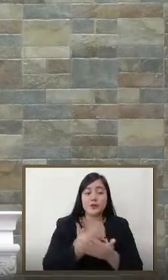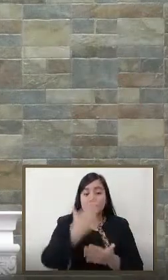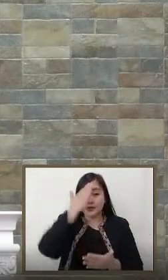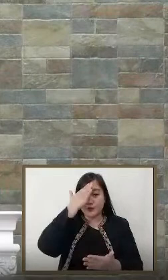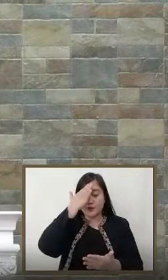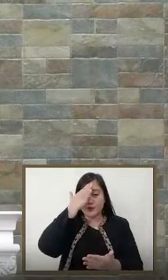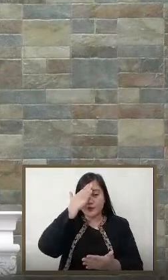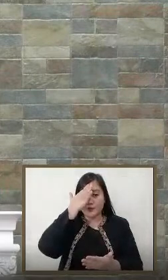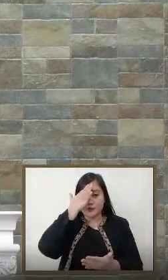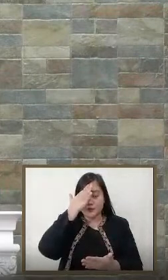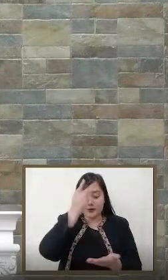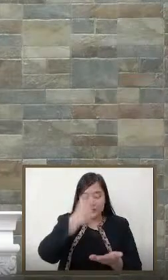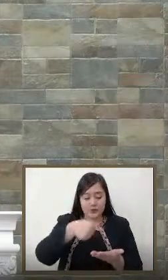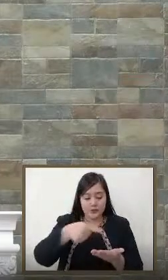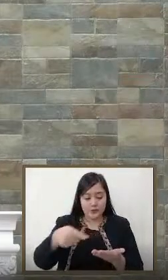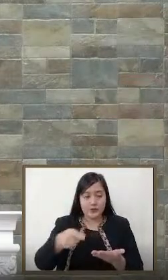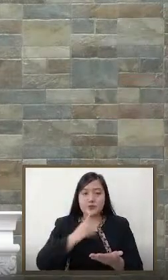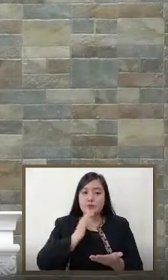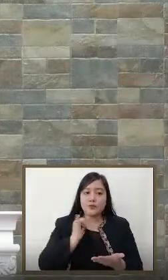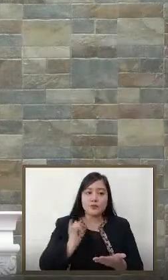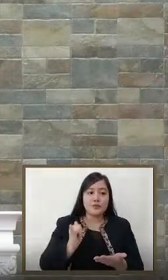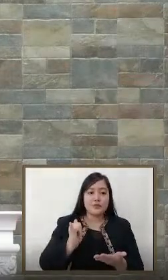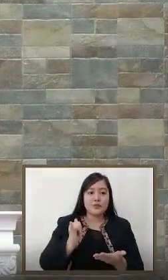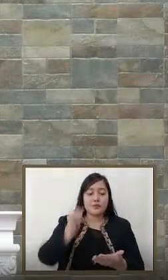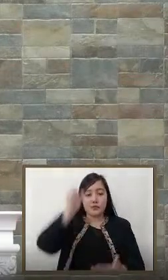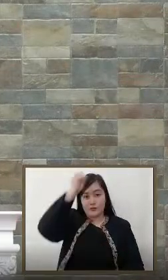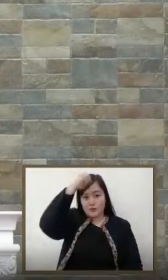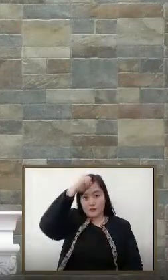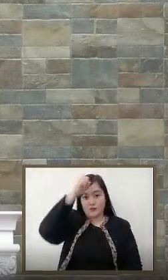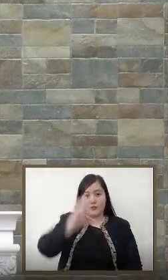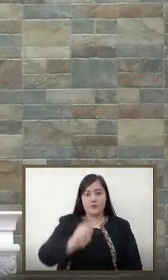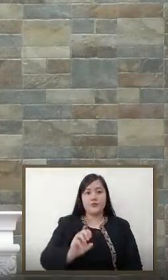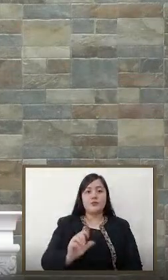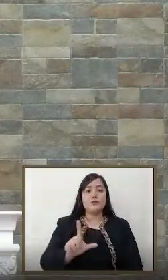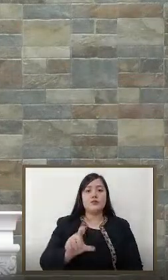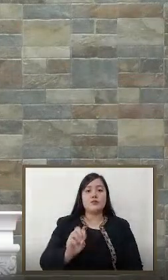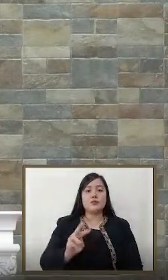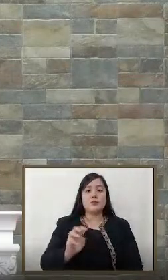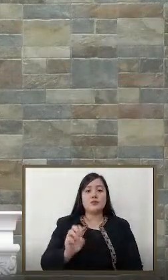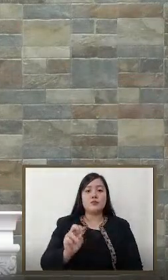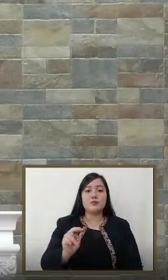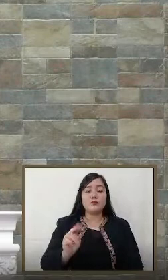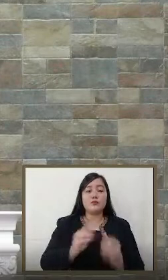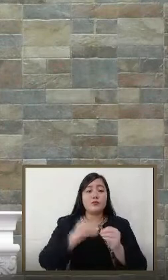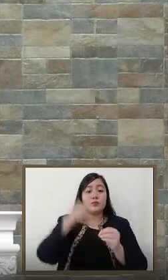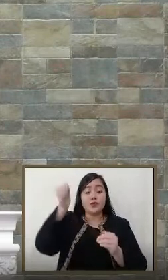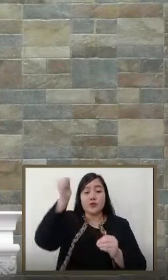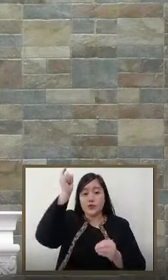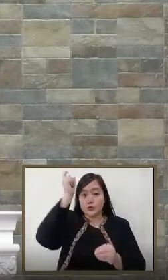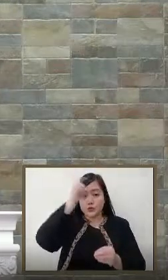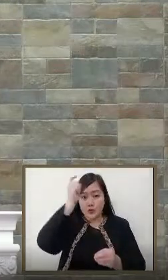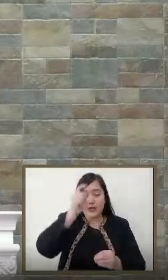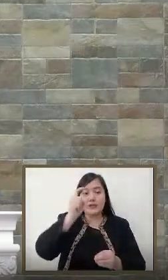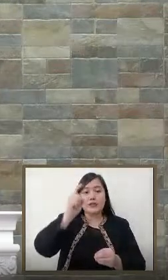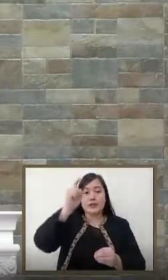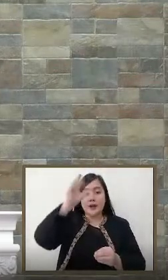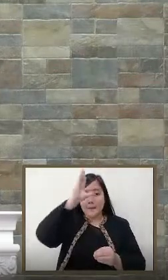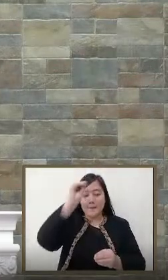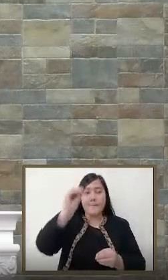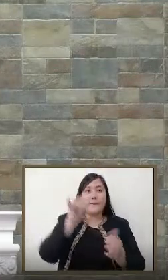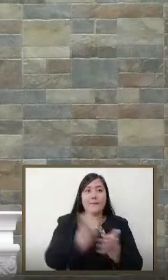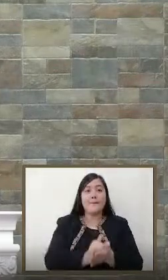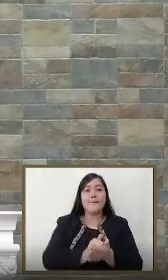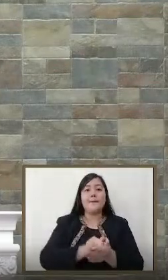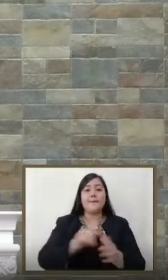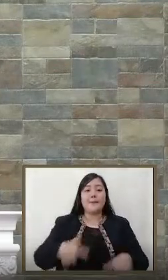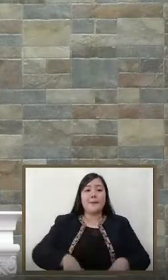sulat ni King Solomon. The wisest man that ever lived, no? Wala tayong pwedeng